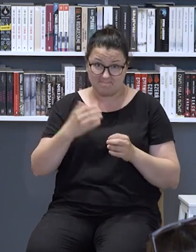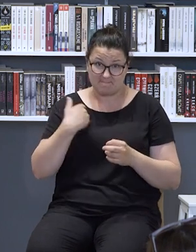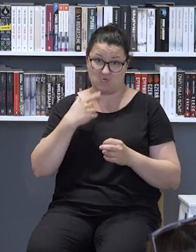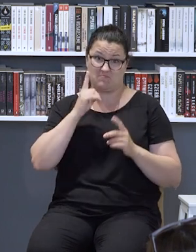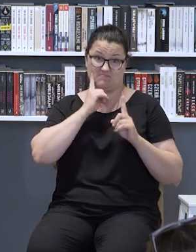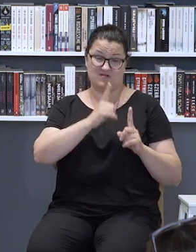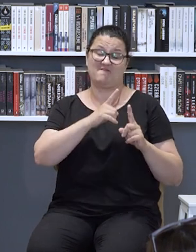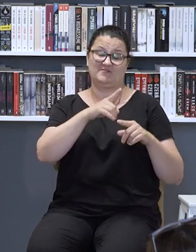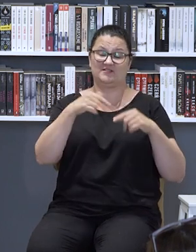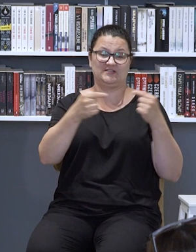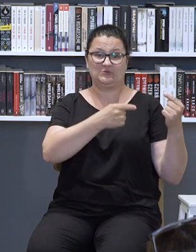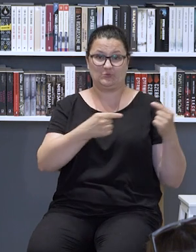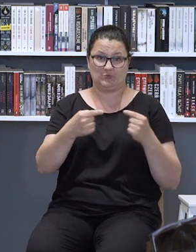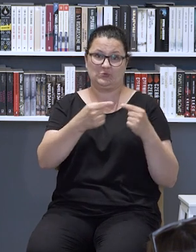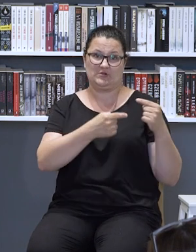której